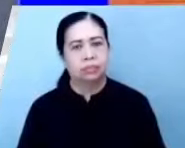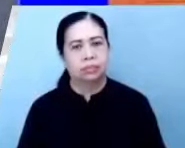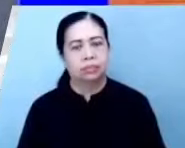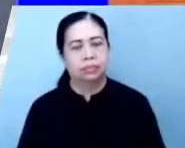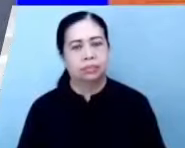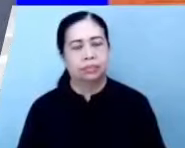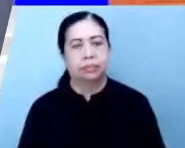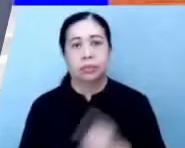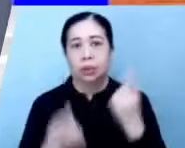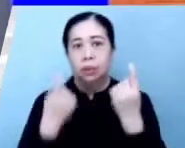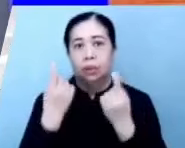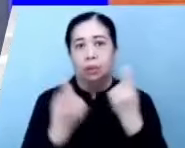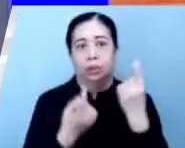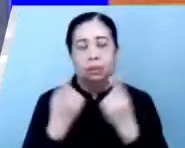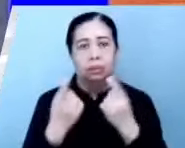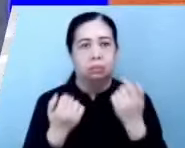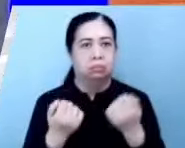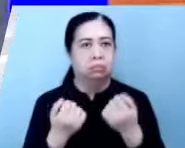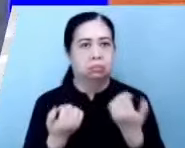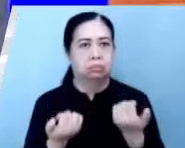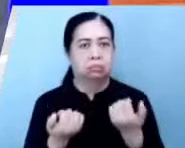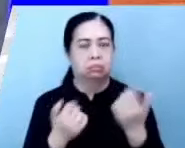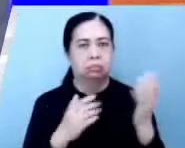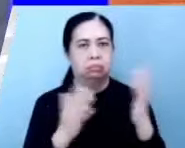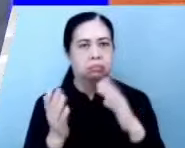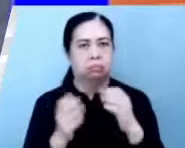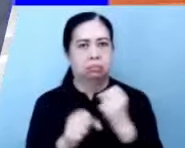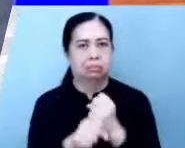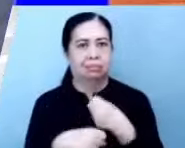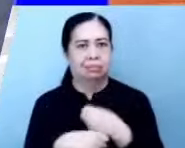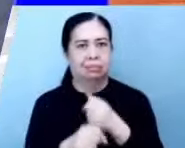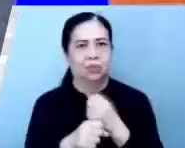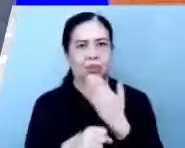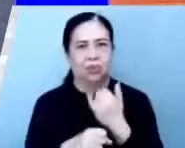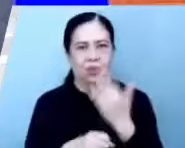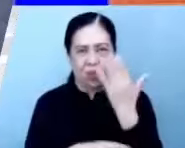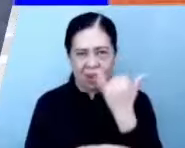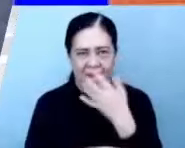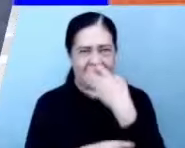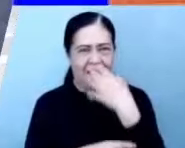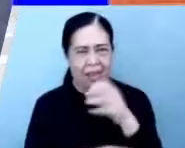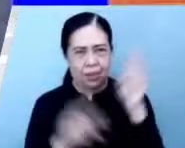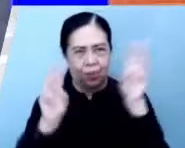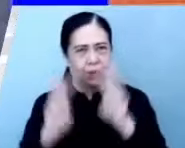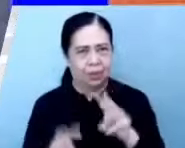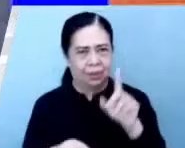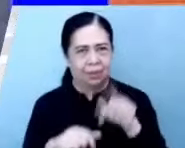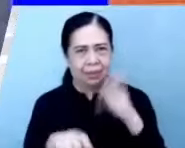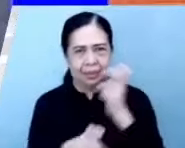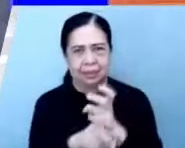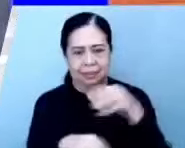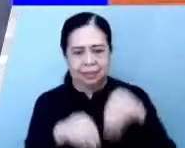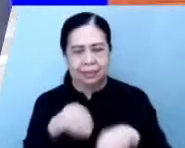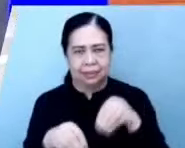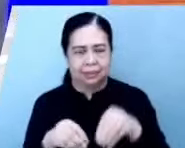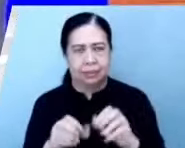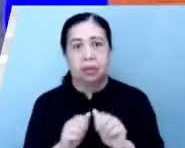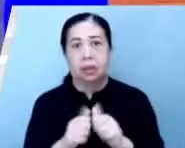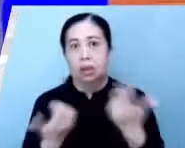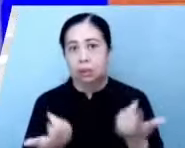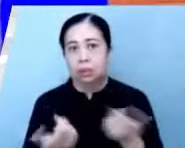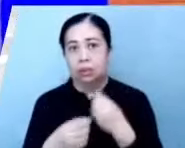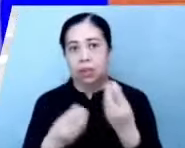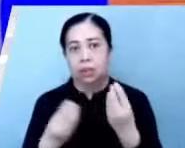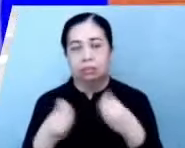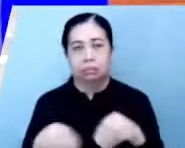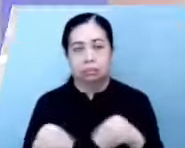Pinangangambahan ang posibleng pagkaantala sa produksyon ng asukal dahil sa init ng panahon. Kumusta kaya ang bentahan natin ngayon? May unang balita live